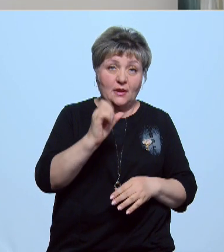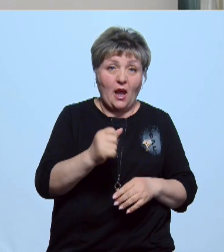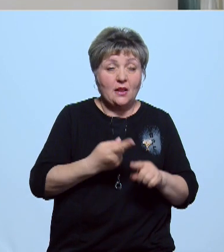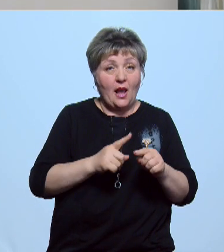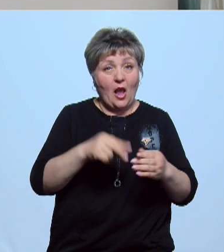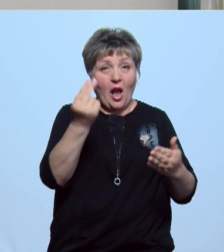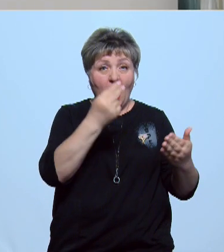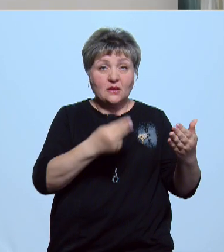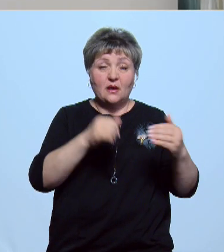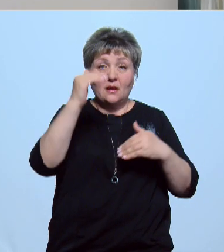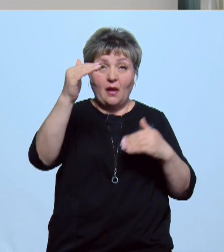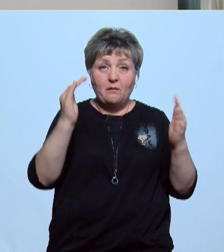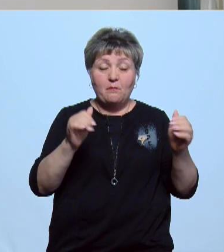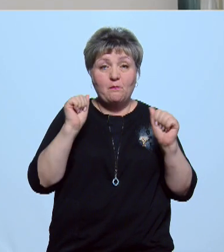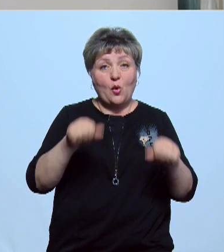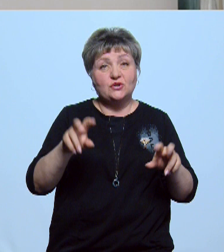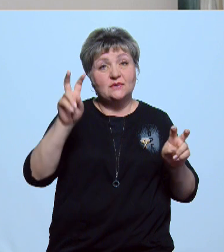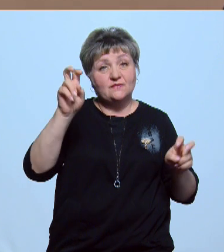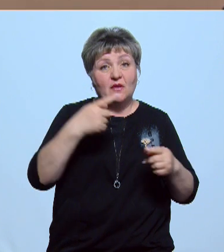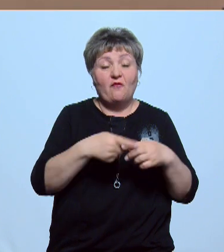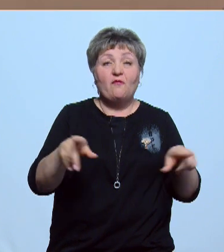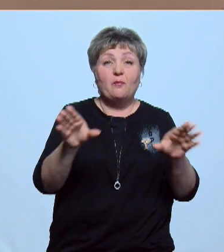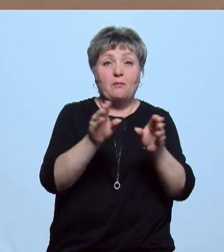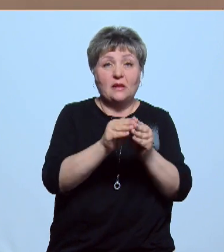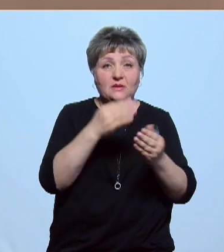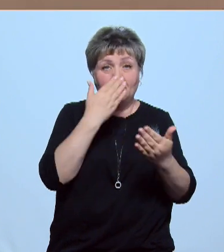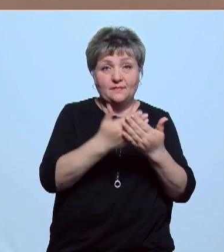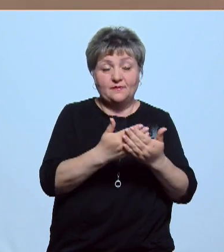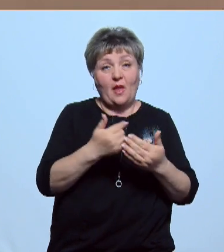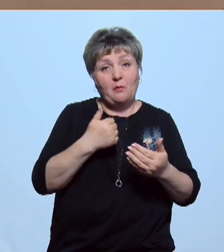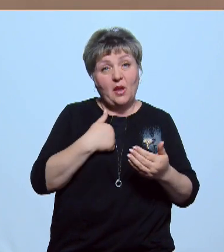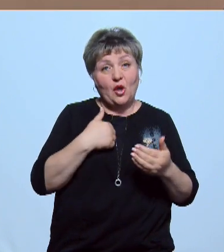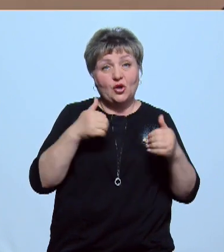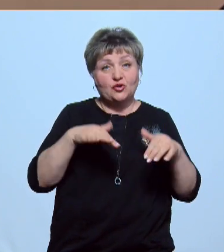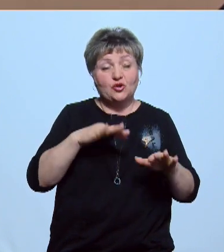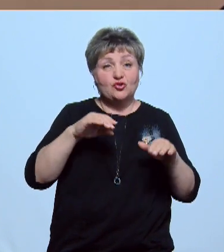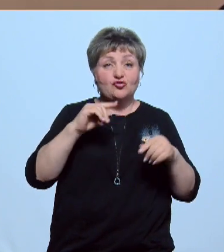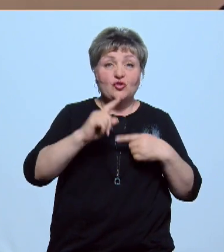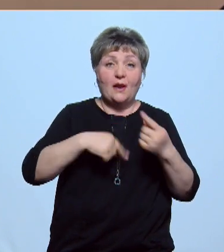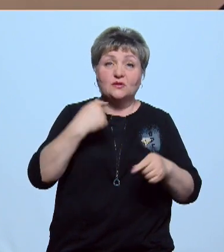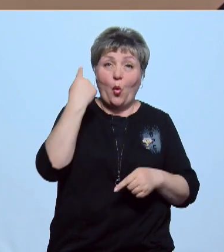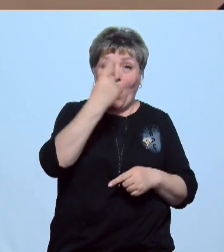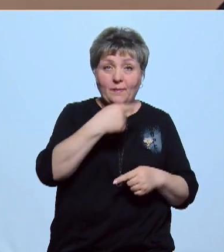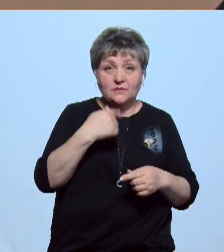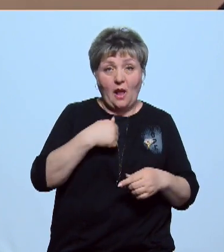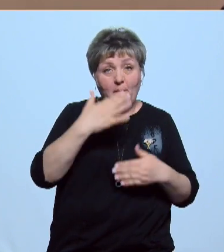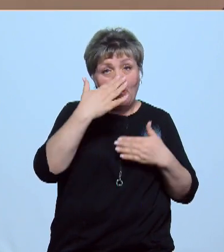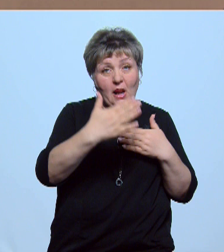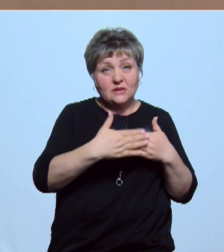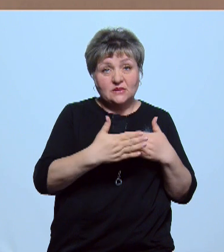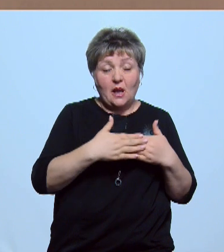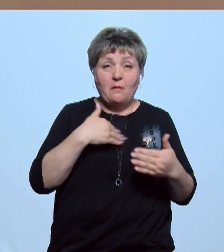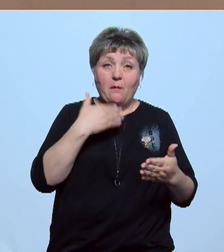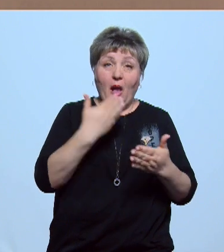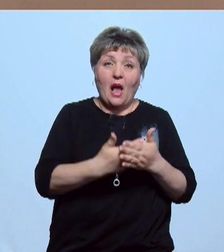на этой картине с символичным названием «Вместе». Мы решили, что через образы, которые нам близки, мы покажем